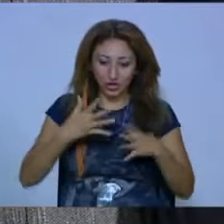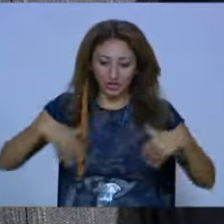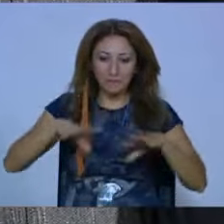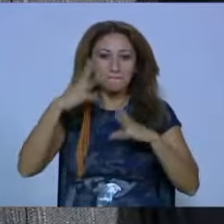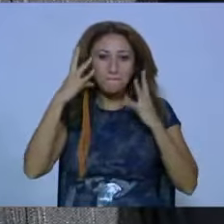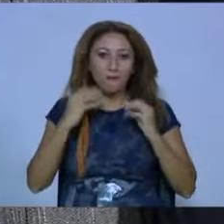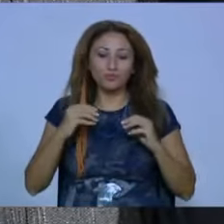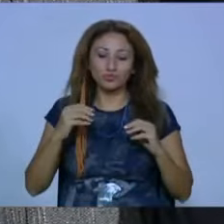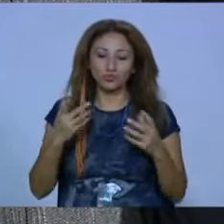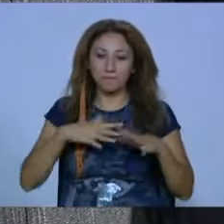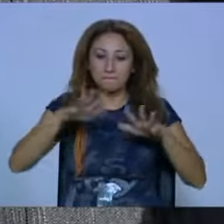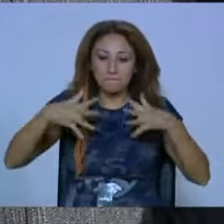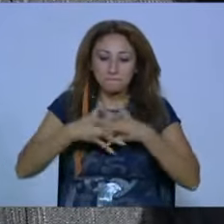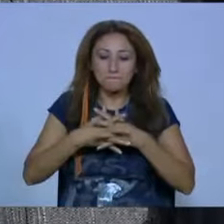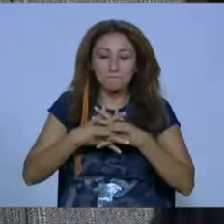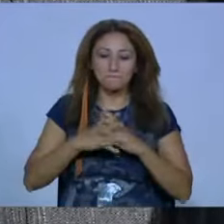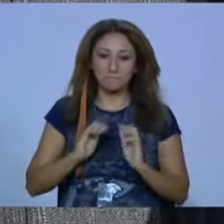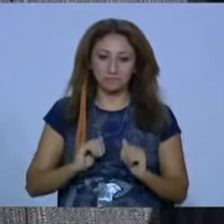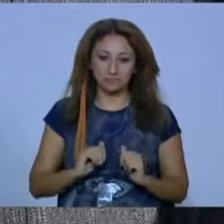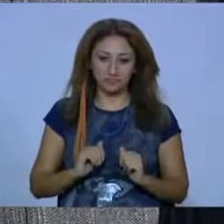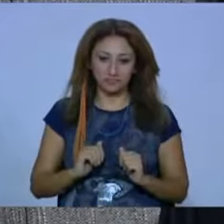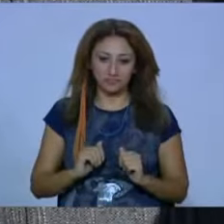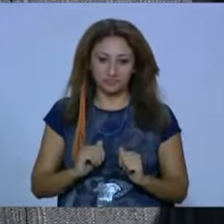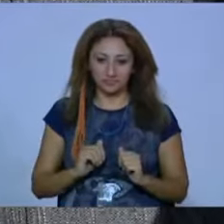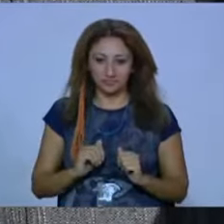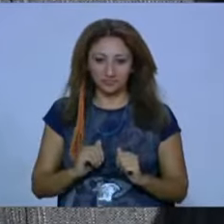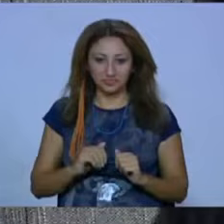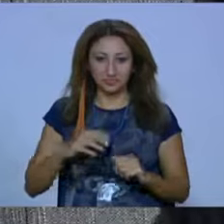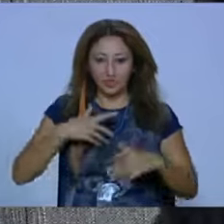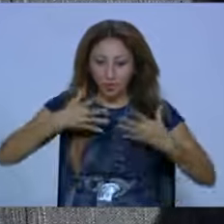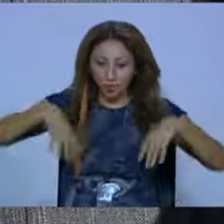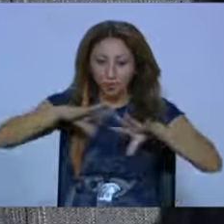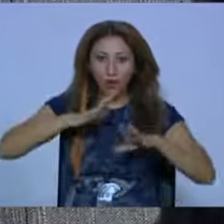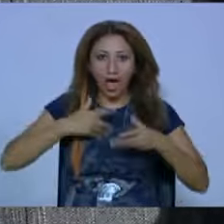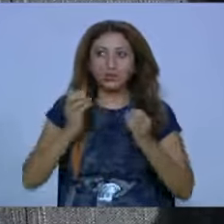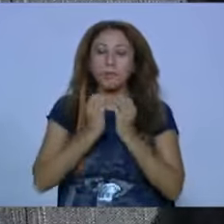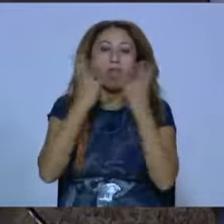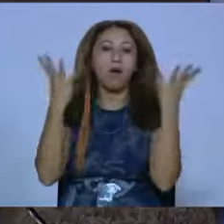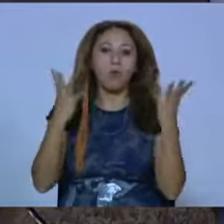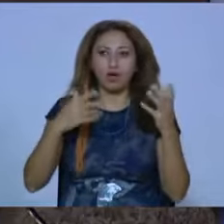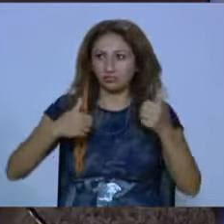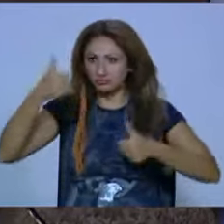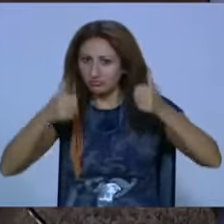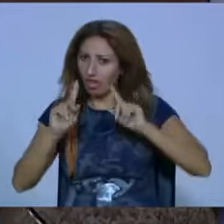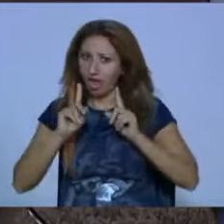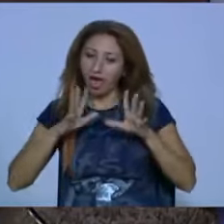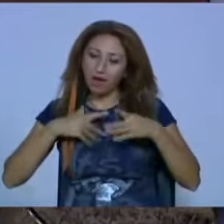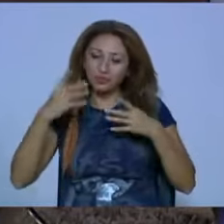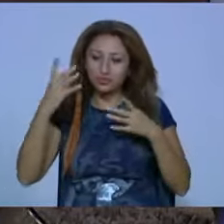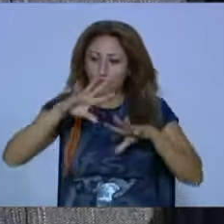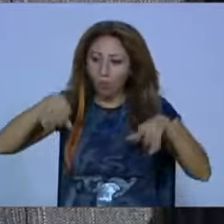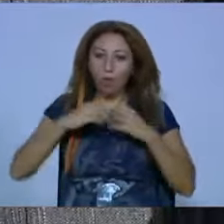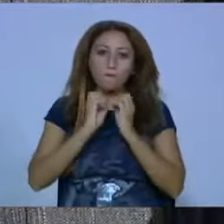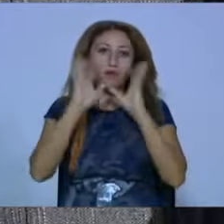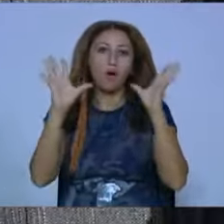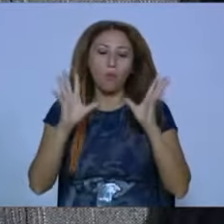بنحب بعض جدا. مفيش حد عايز، لا ده كلنا عايزين ننور مع بعض. كانوا بيمثلوها بطريقه المسرح، مفيش